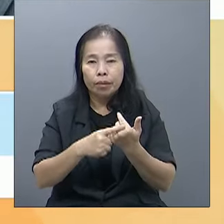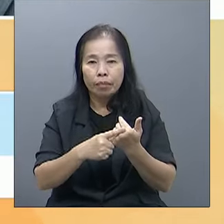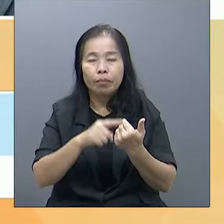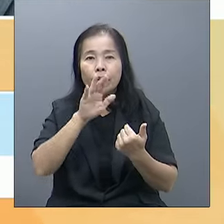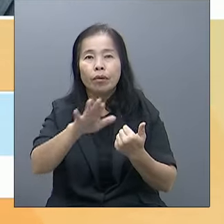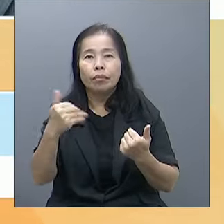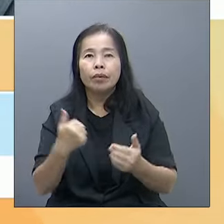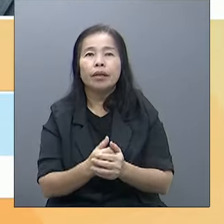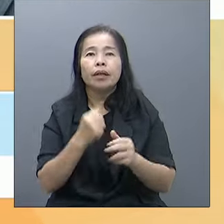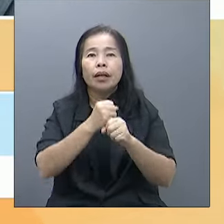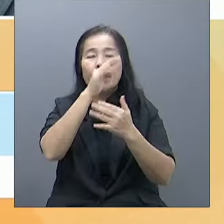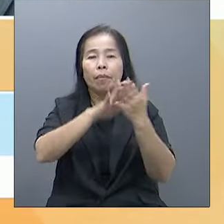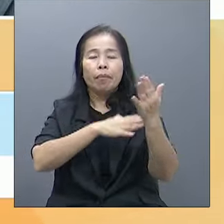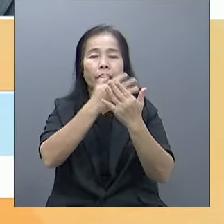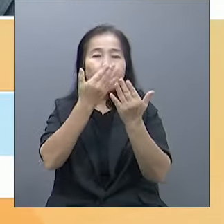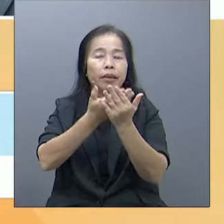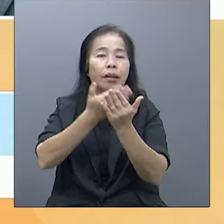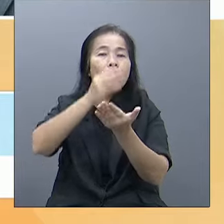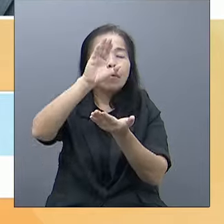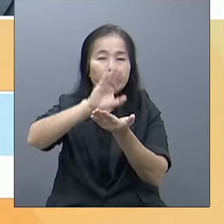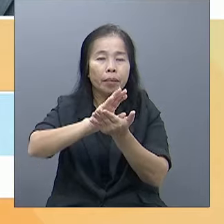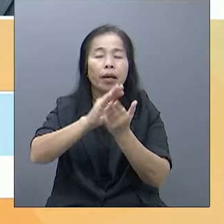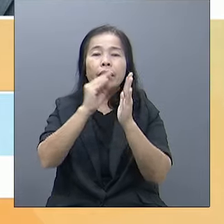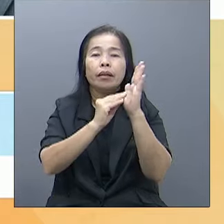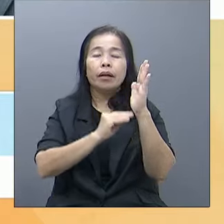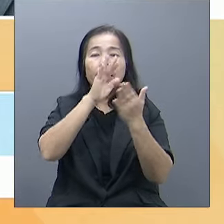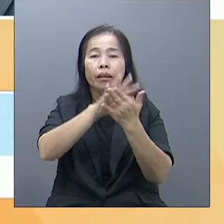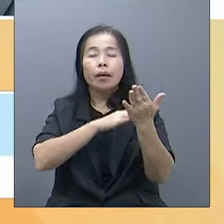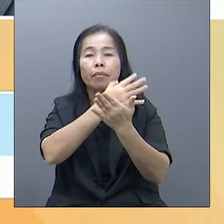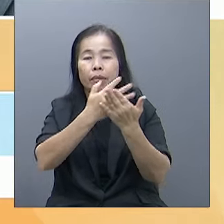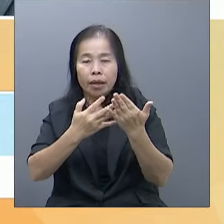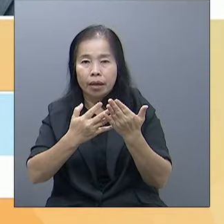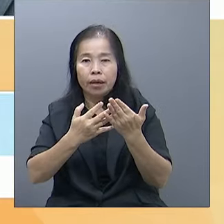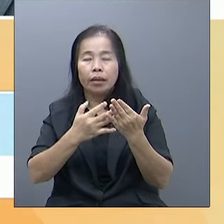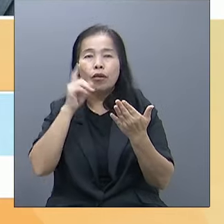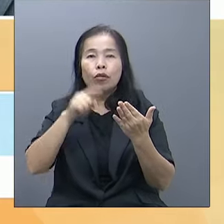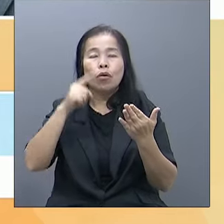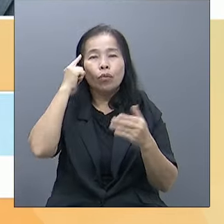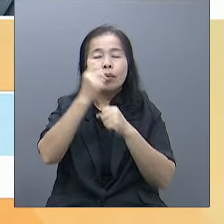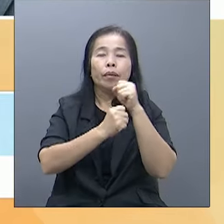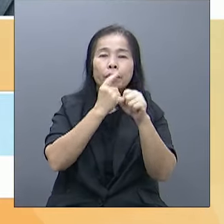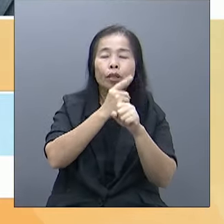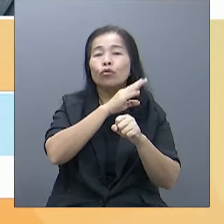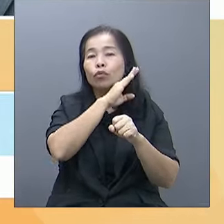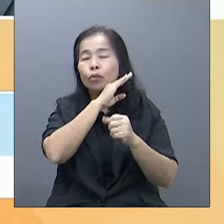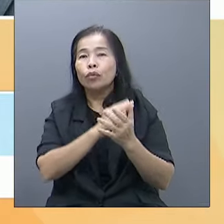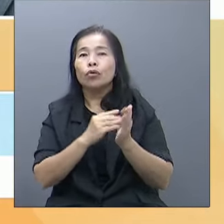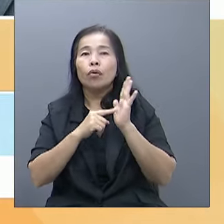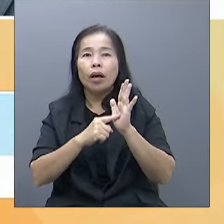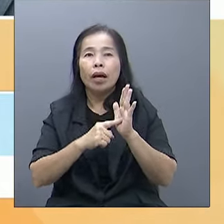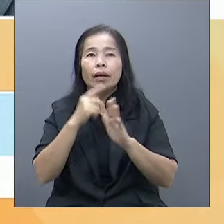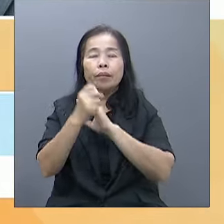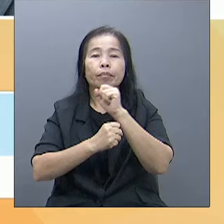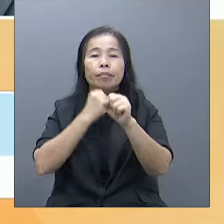ลาทำแผนงบประมาณเนี่ยนะครับแผนงบประมาณบ้านเราเนี่ยมันจะช้าปีนึงเนาะอย่างเนี่ย